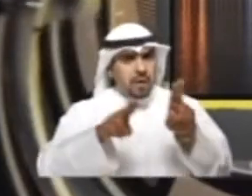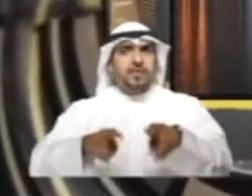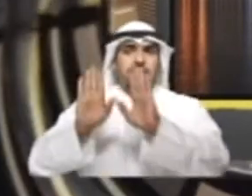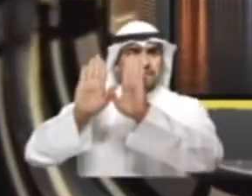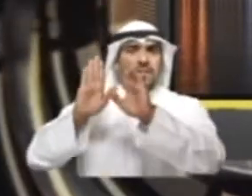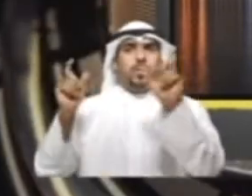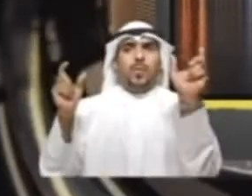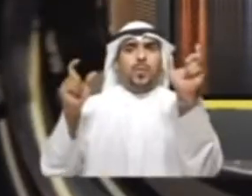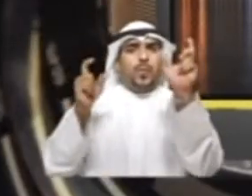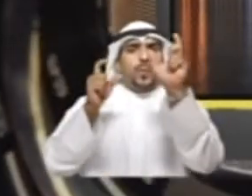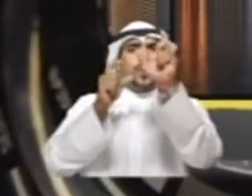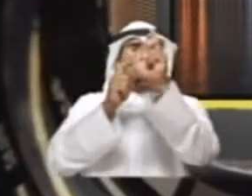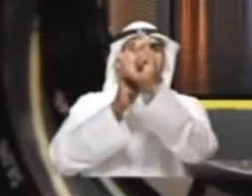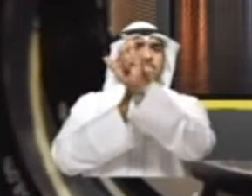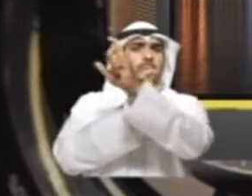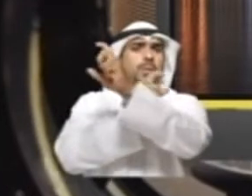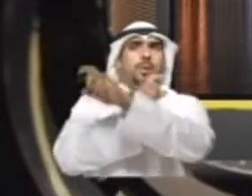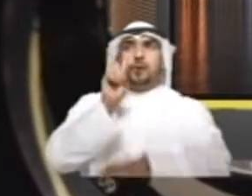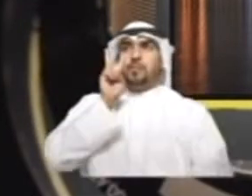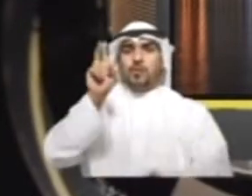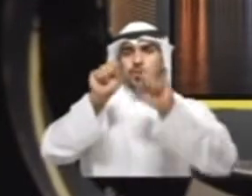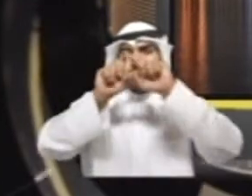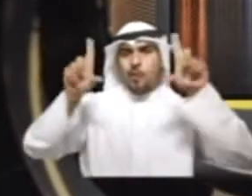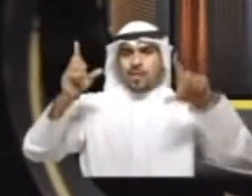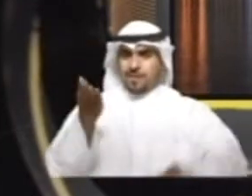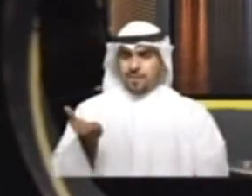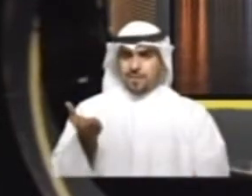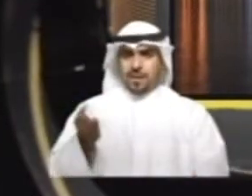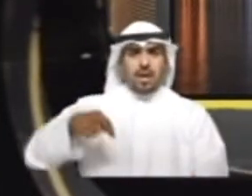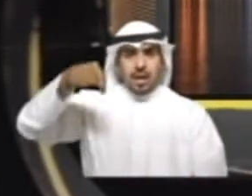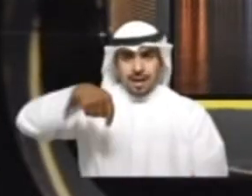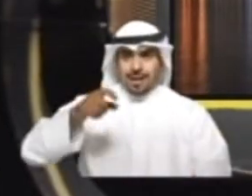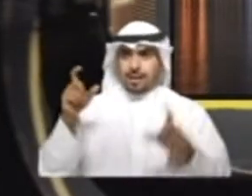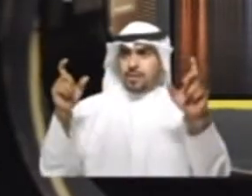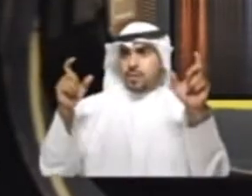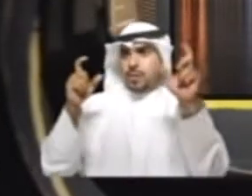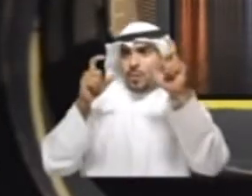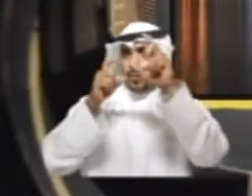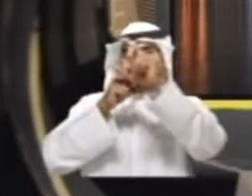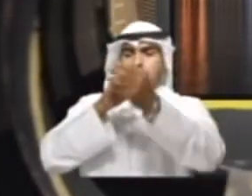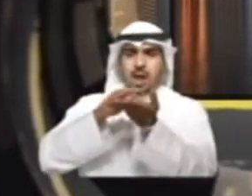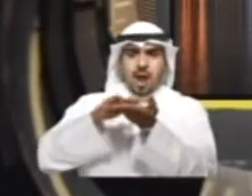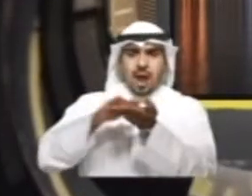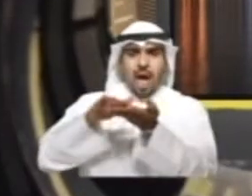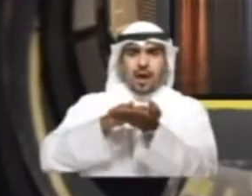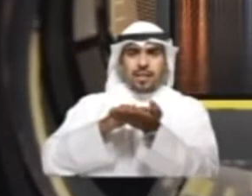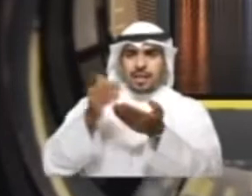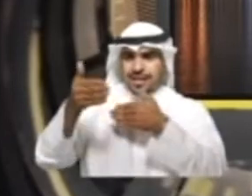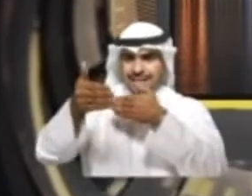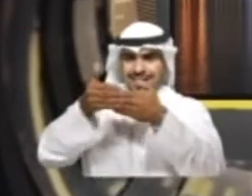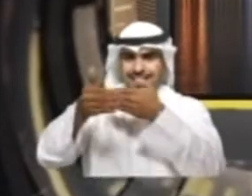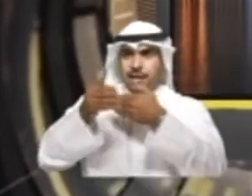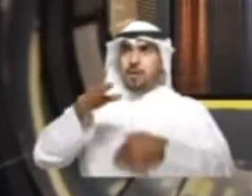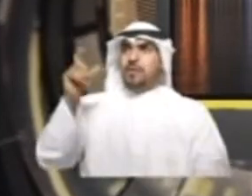الفترة هذه من فترات ذروة الخسوف. القمر دخل في ظل الأرض، أو جزء من القمر بمقدار الربع دخل في ظل الأرض واختفى